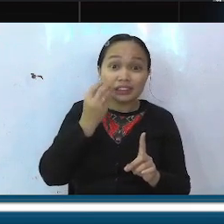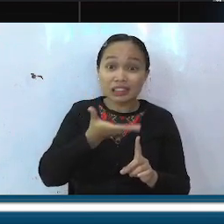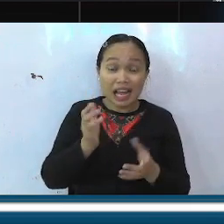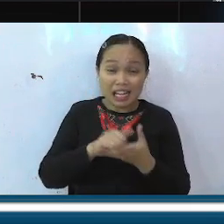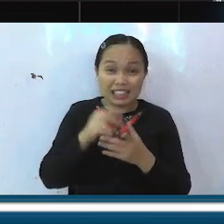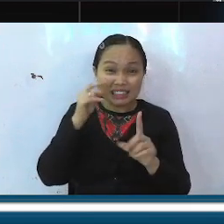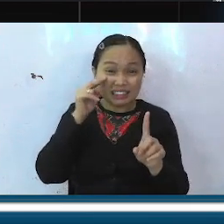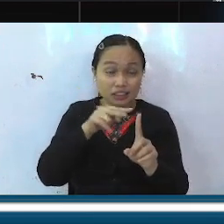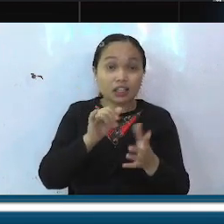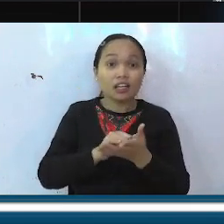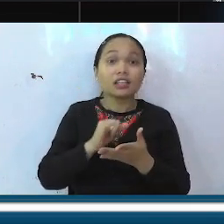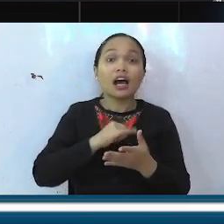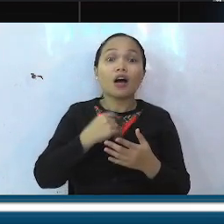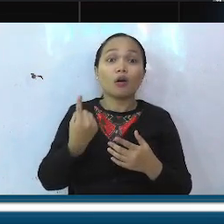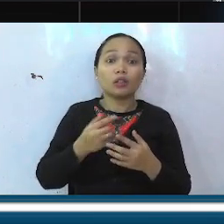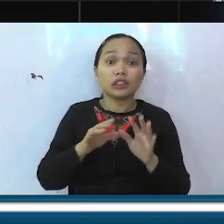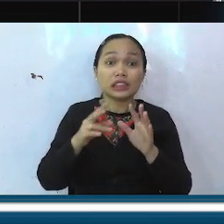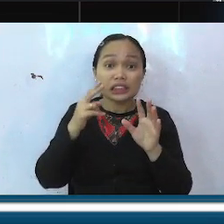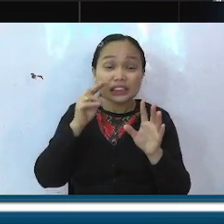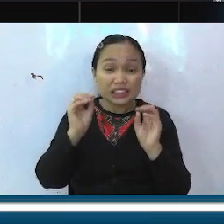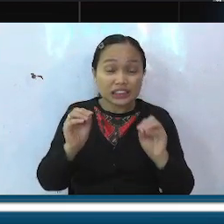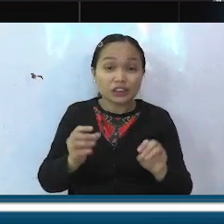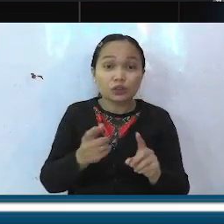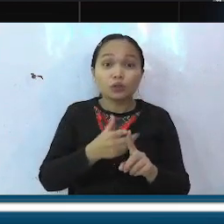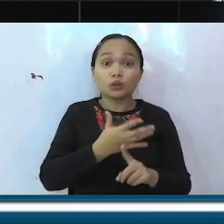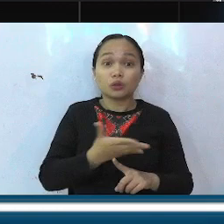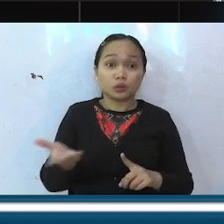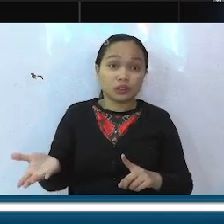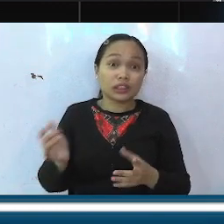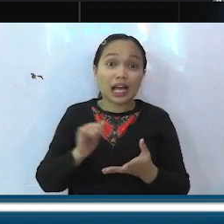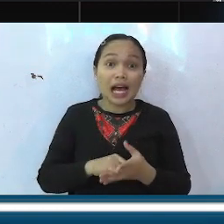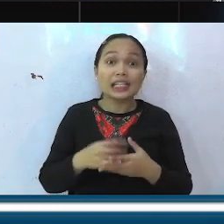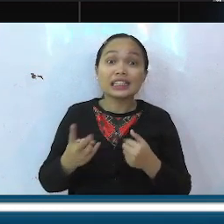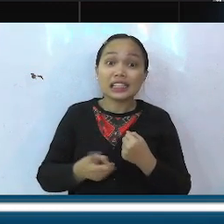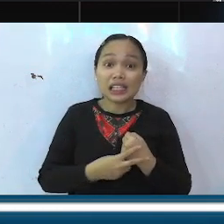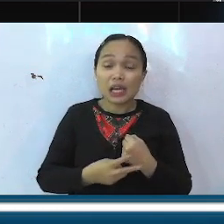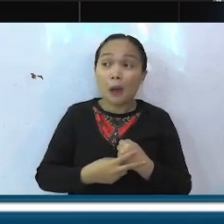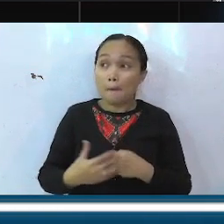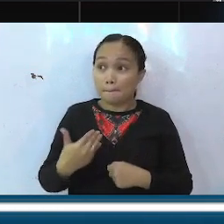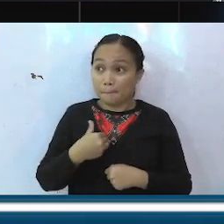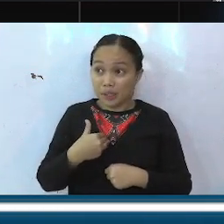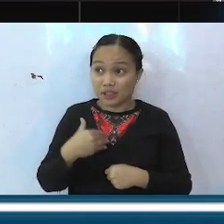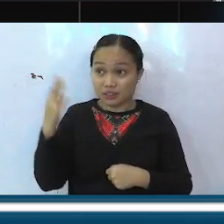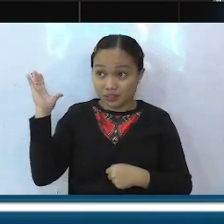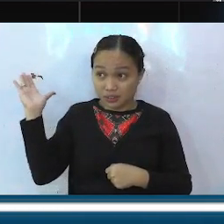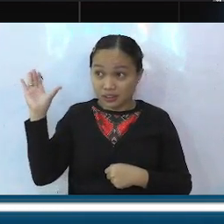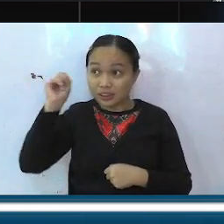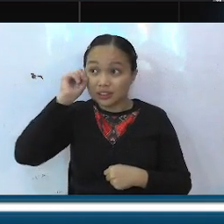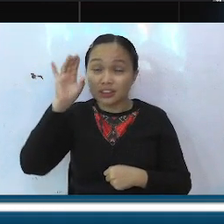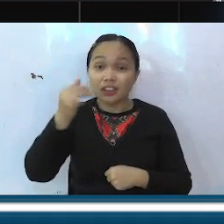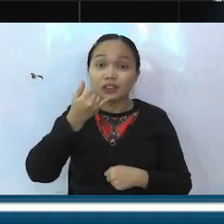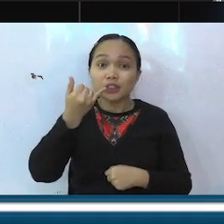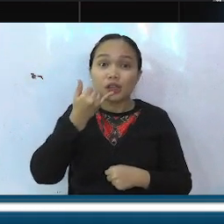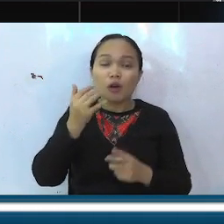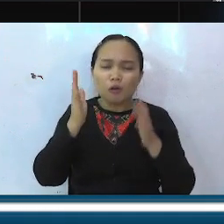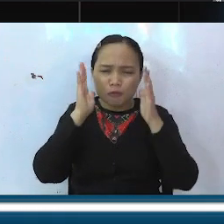what I'm trying to bring back to you. Yeah. Because that keep me personally on track. Wala, na out of track nga